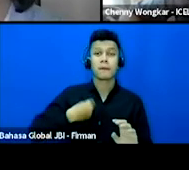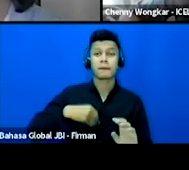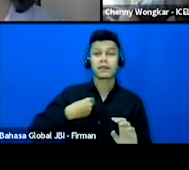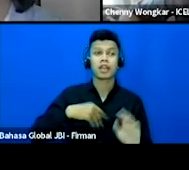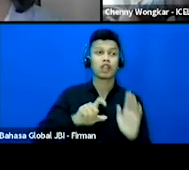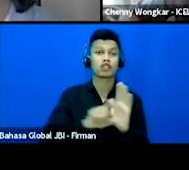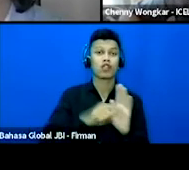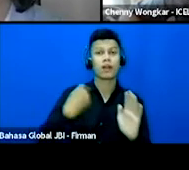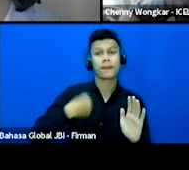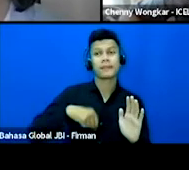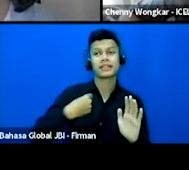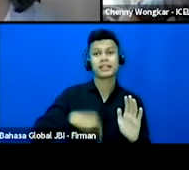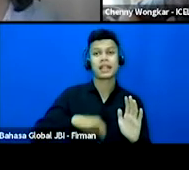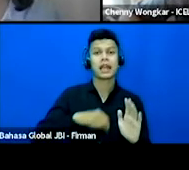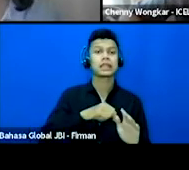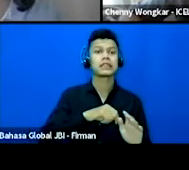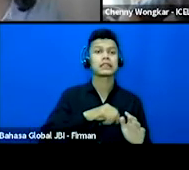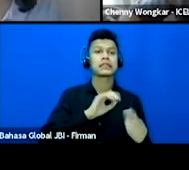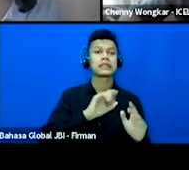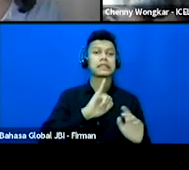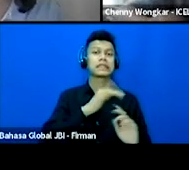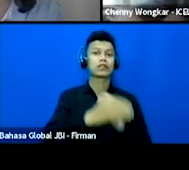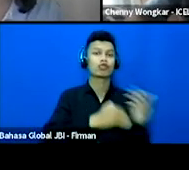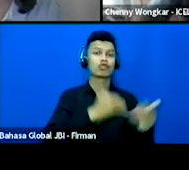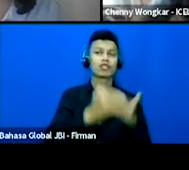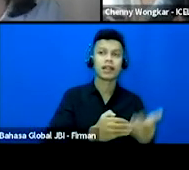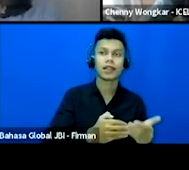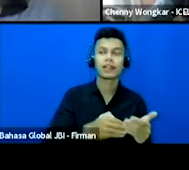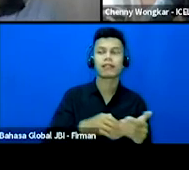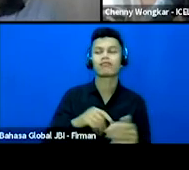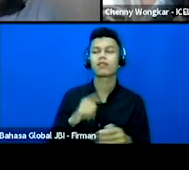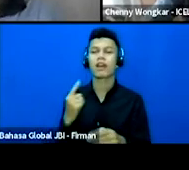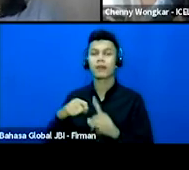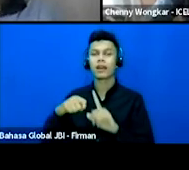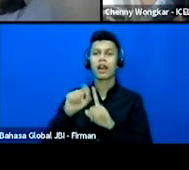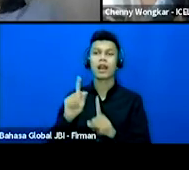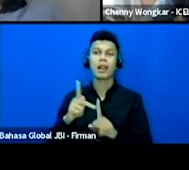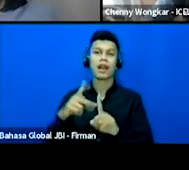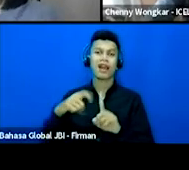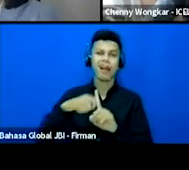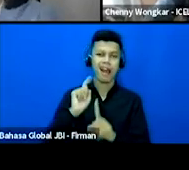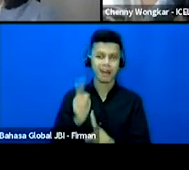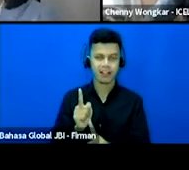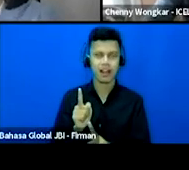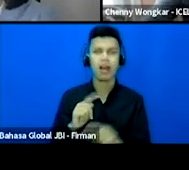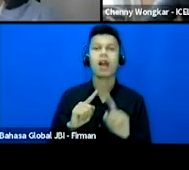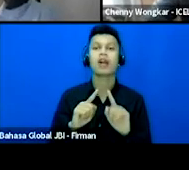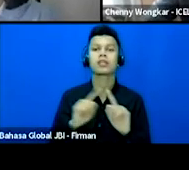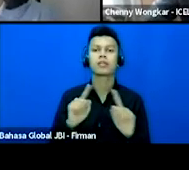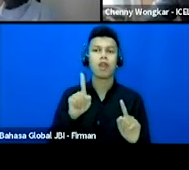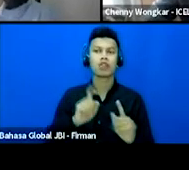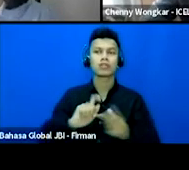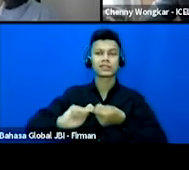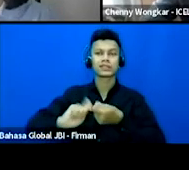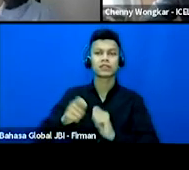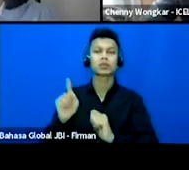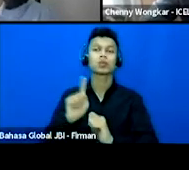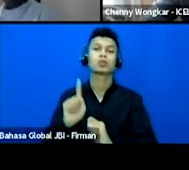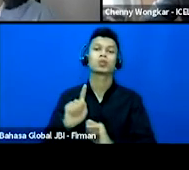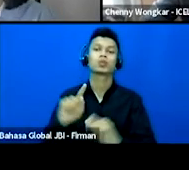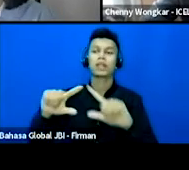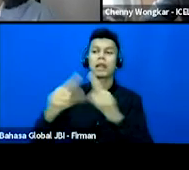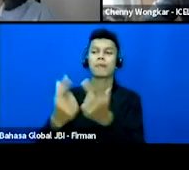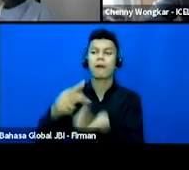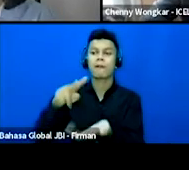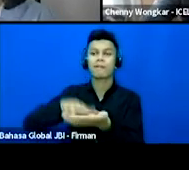kementerian perindustrian kami juga ternyata juga ada cuman kalau hari kan harus diuji ya diuji di lembaga